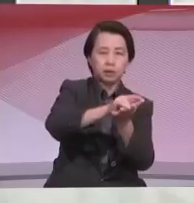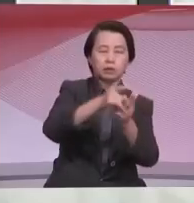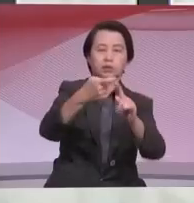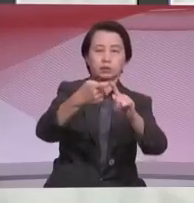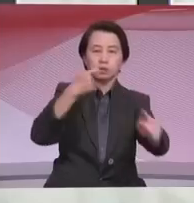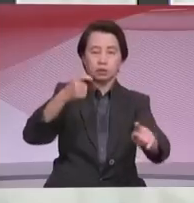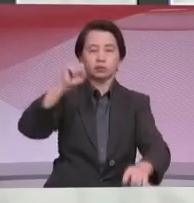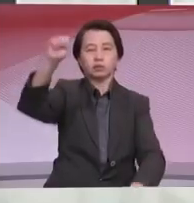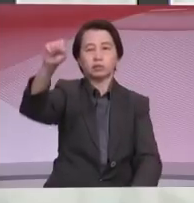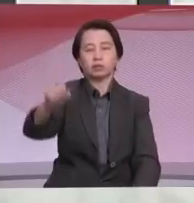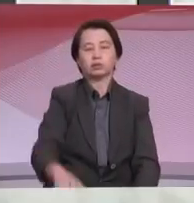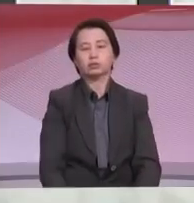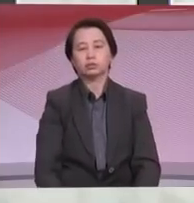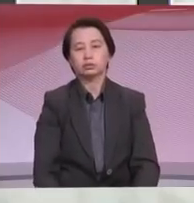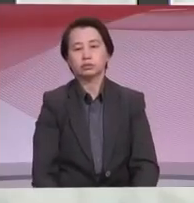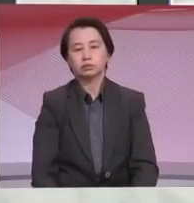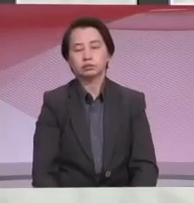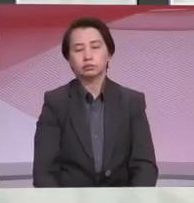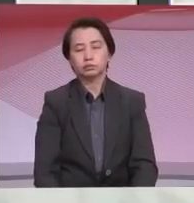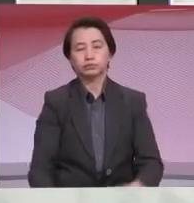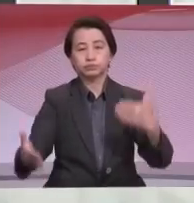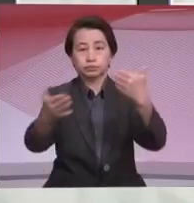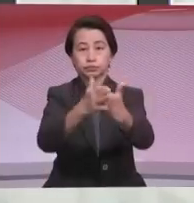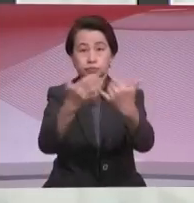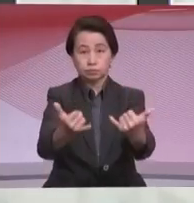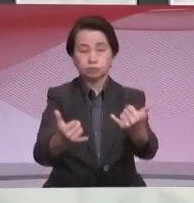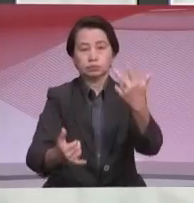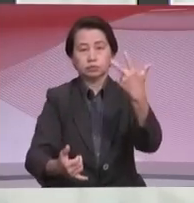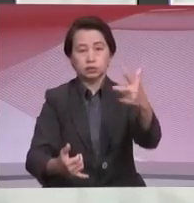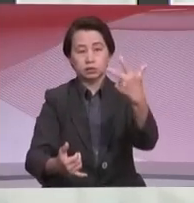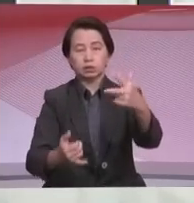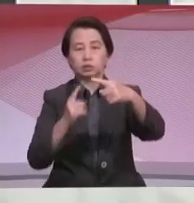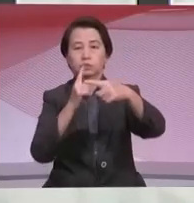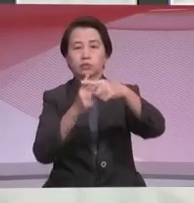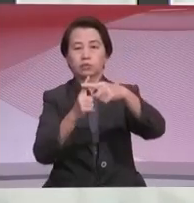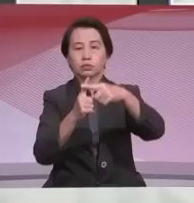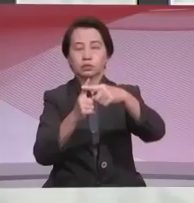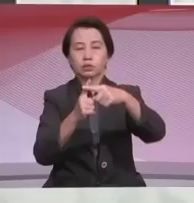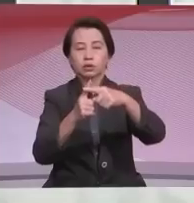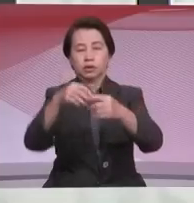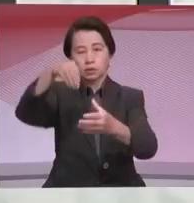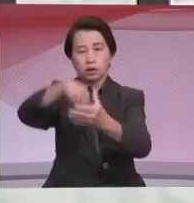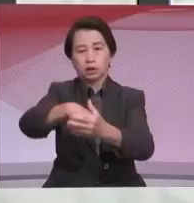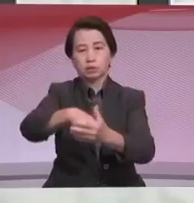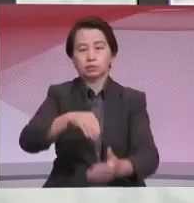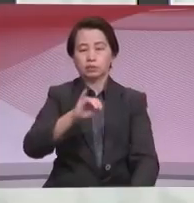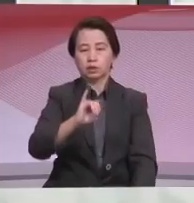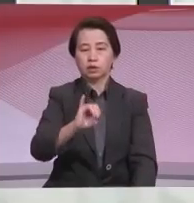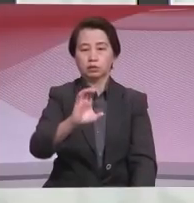melibatkan warga negara. Sehingga kini terdapat 13 kes positif COVID-19 yang sedang dirawat di unit